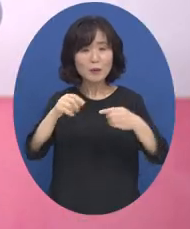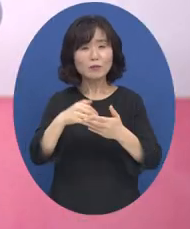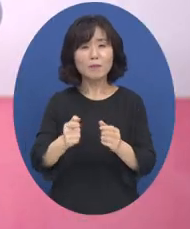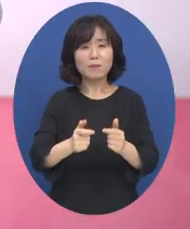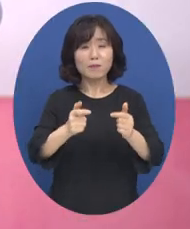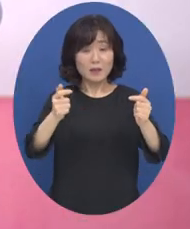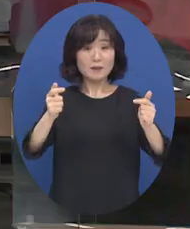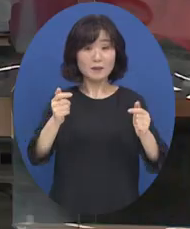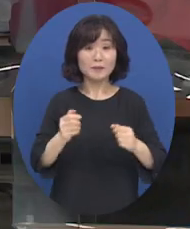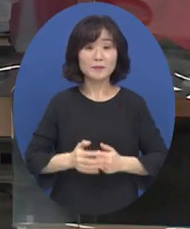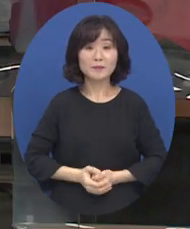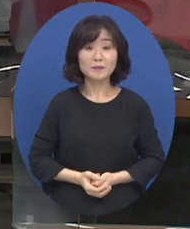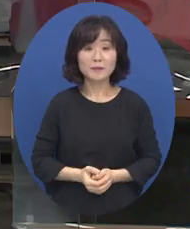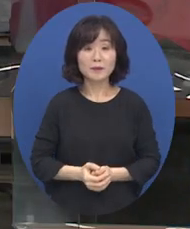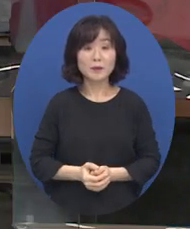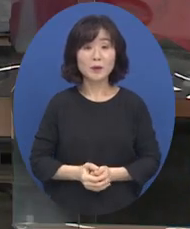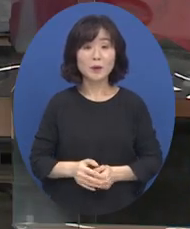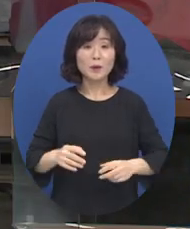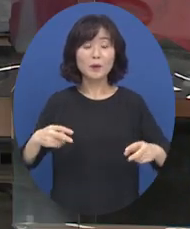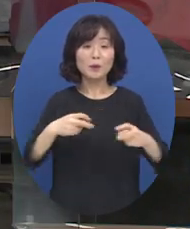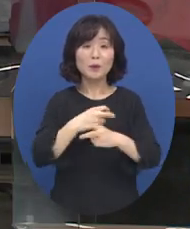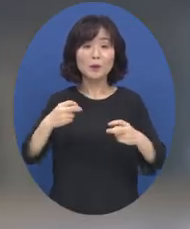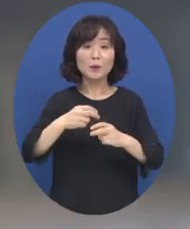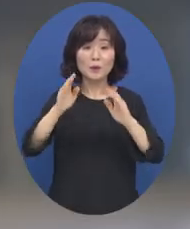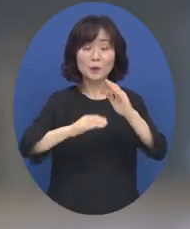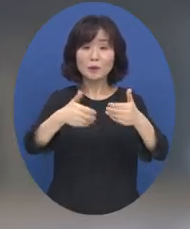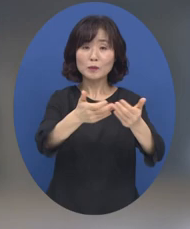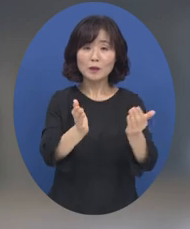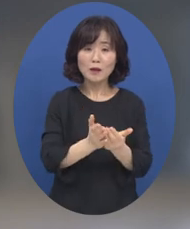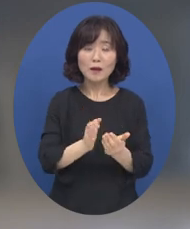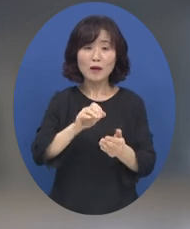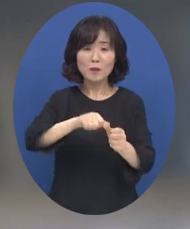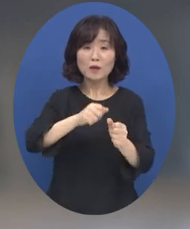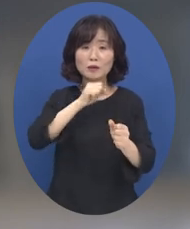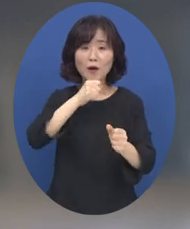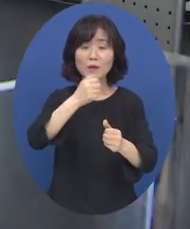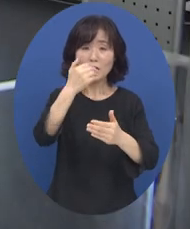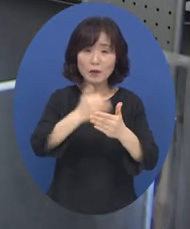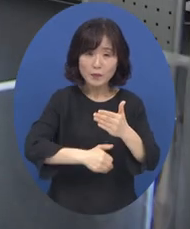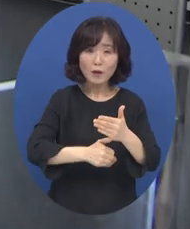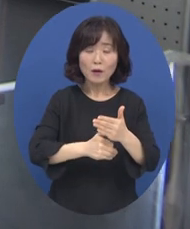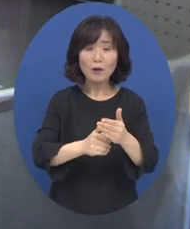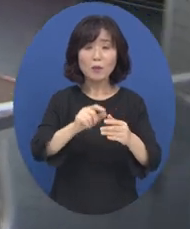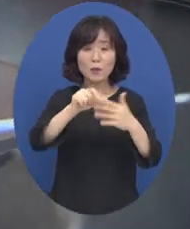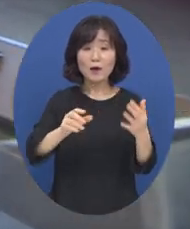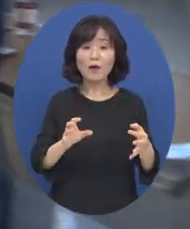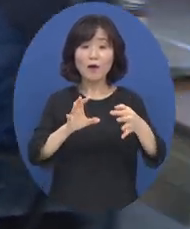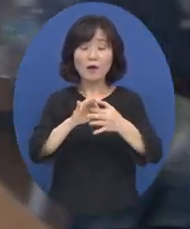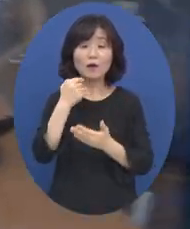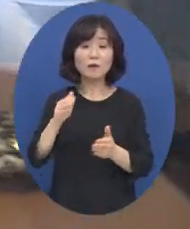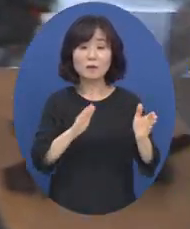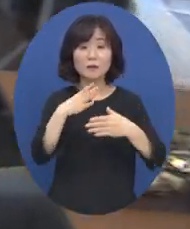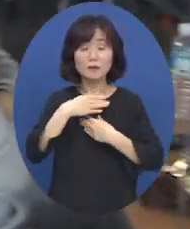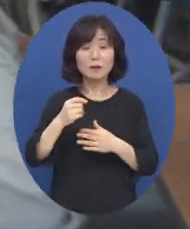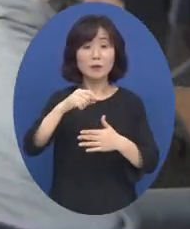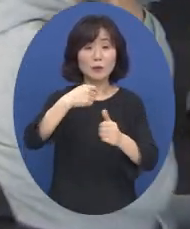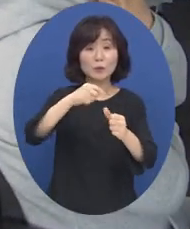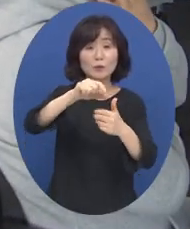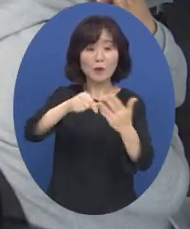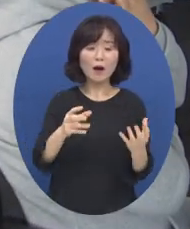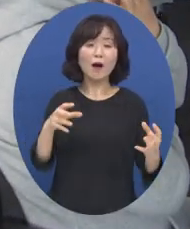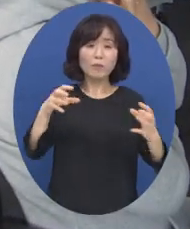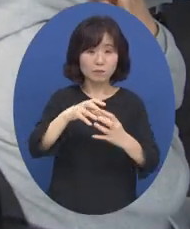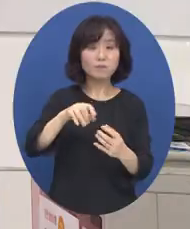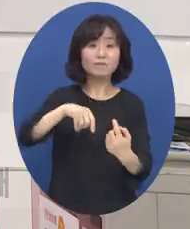높였습니다 도로교통공단 의 벌점 감경 교육 프로그램과 연계해 경기도 의 안전 교육 프로그램을 통합한